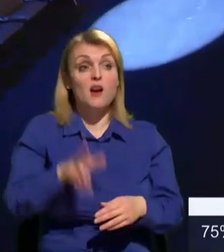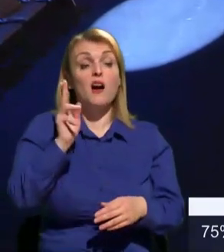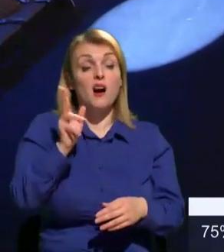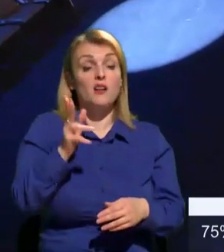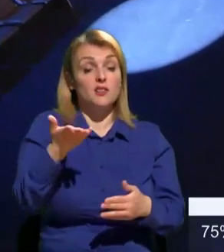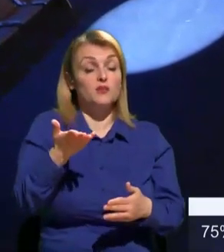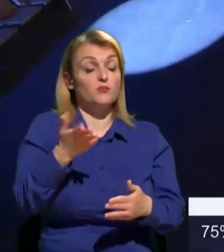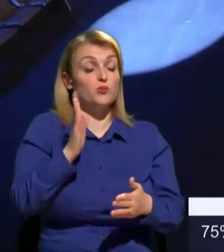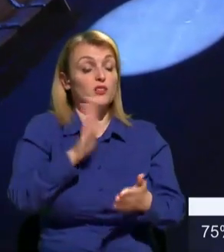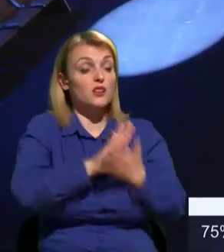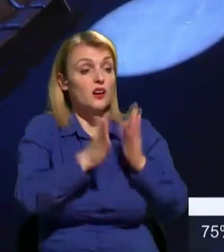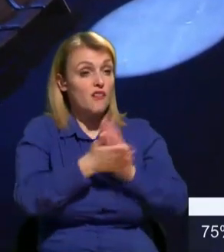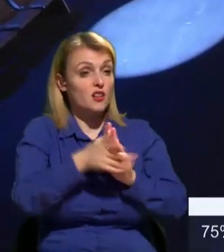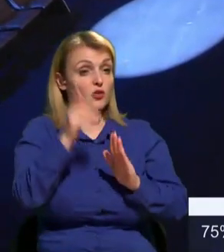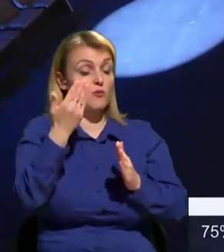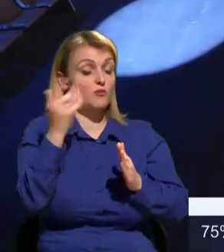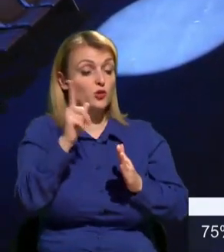cu care o să veniți dumneavoastră?